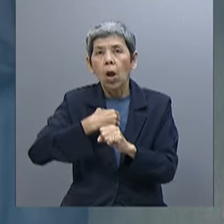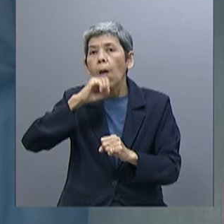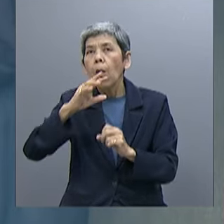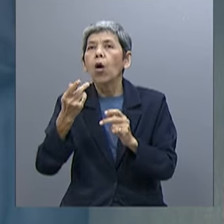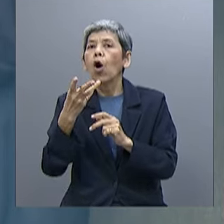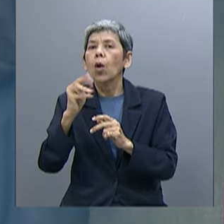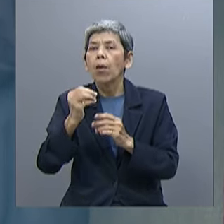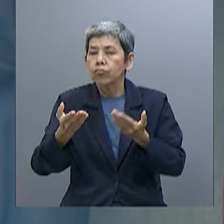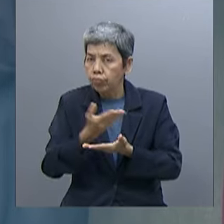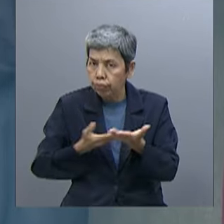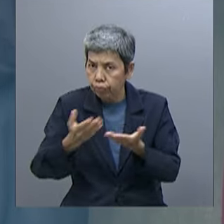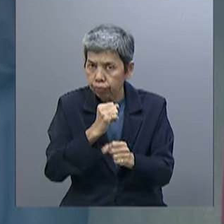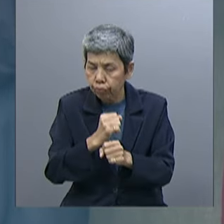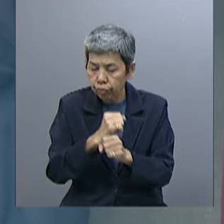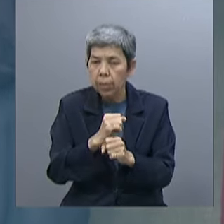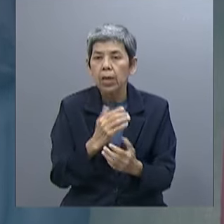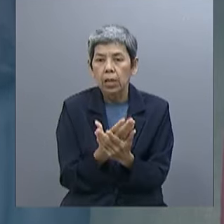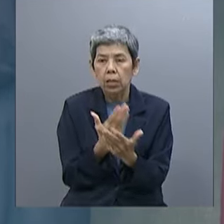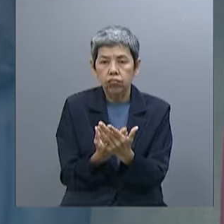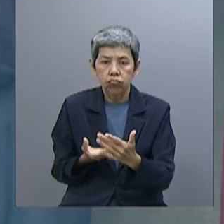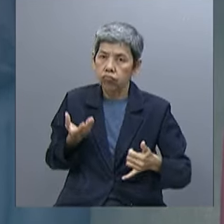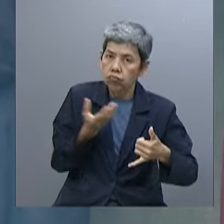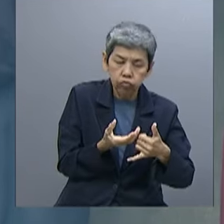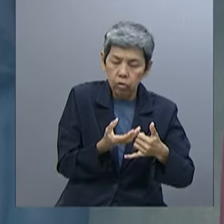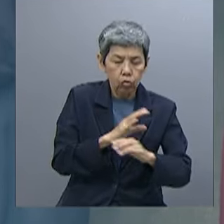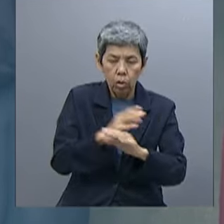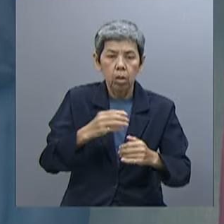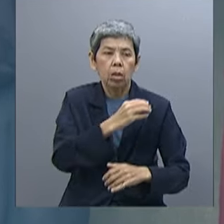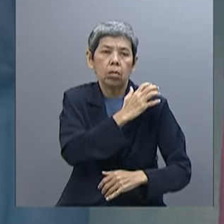มนตรีพิจารณางดเงินบำนาญหรือดำเนินการถอดยศจำเลยผู้นั้นไ